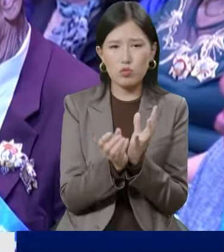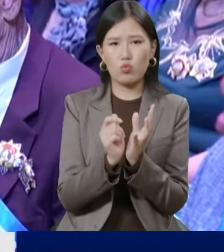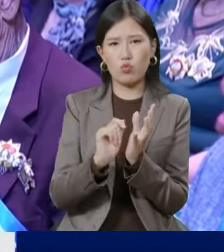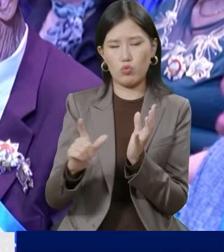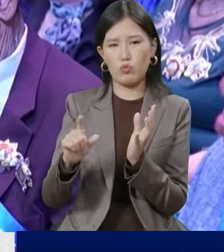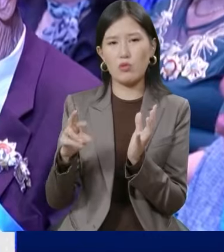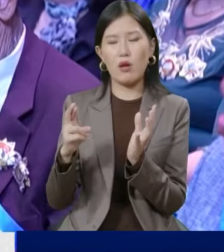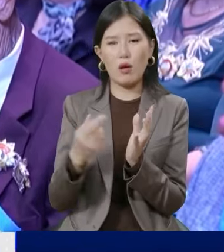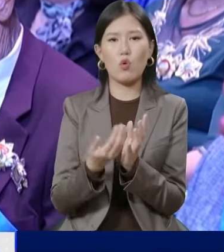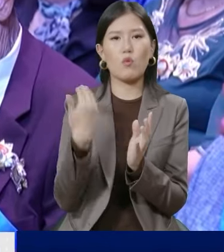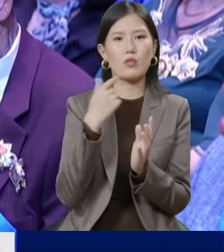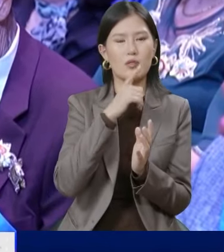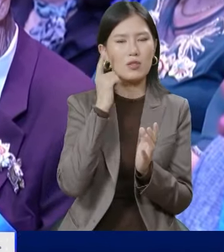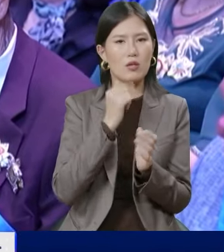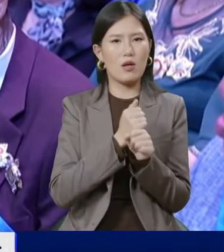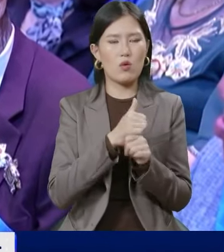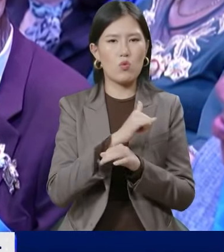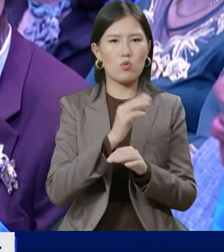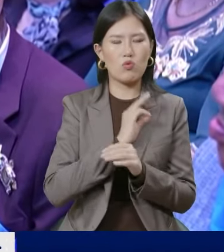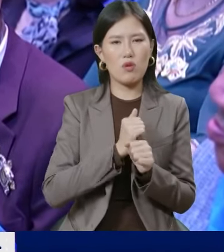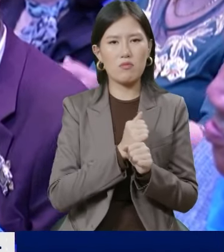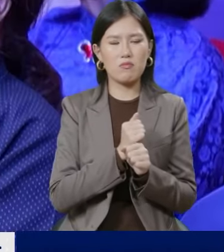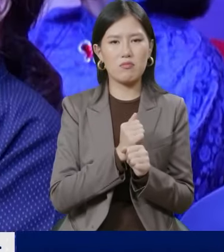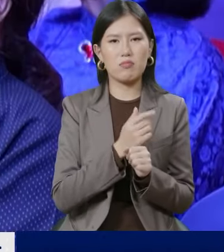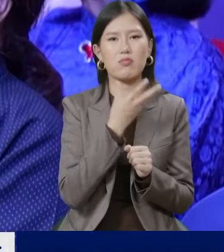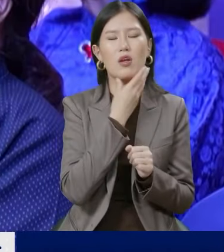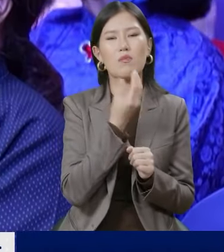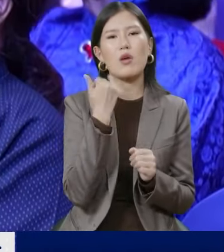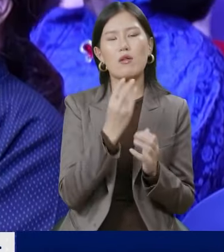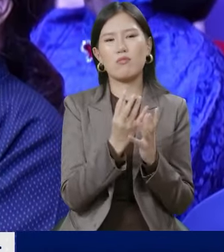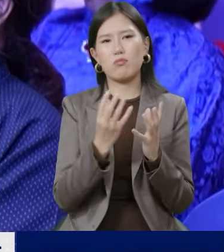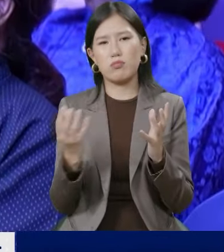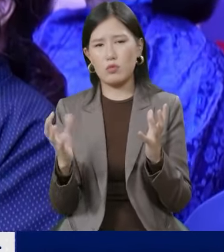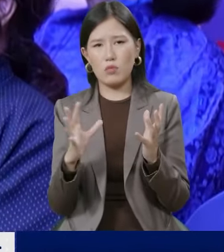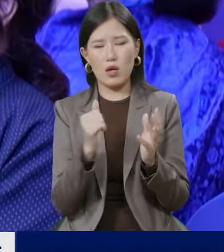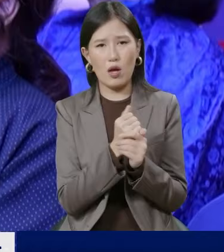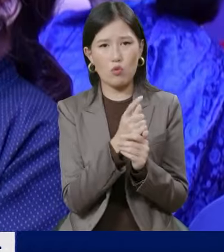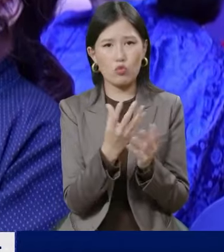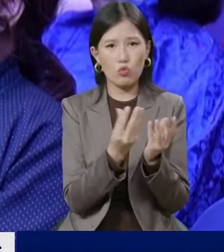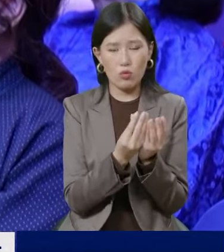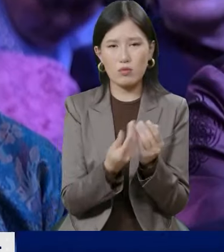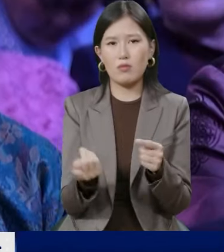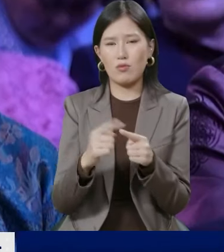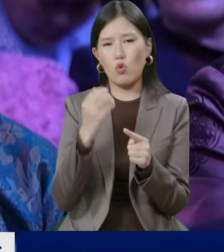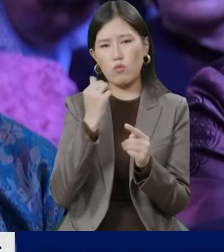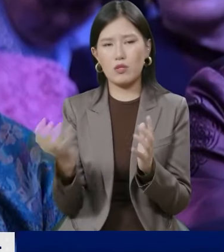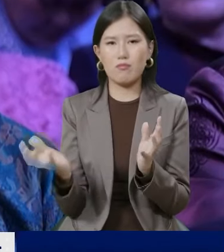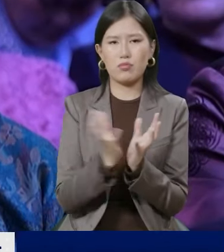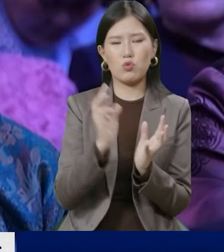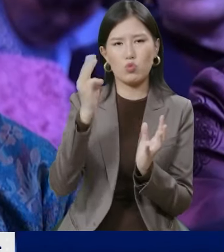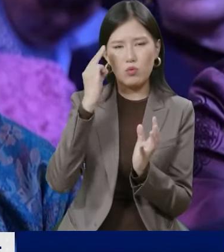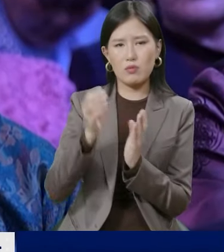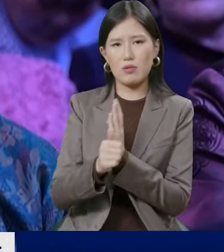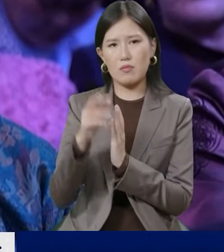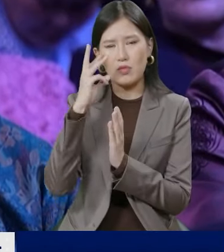улс орныхоо бүтээн байгуулалтанд үүрэг гүйцэтгэсэн хүмүүс. Тиймээс салбар бүрт дутагдж байгаа хүний нөөцийн асуудлыг тэдний туршлага, чадвар, мэдлэгээр